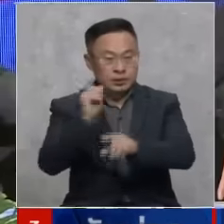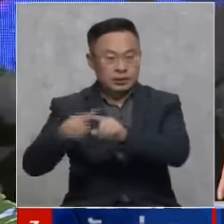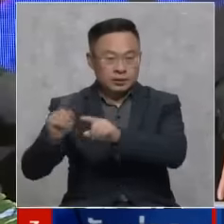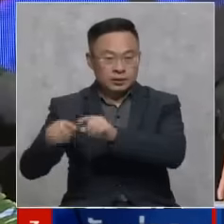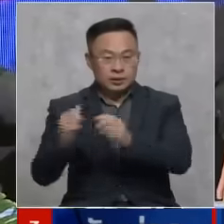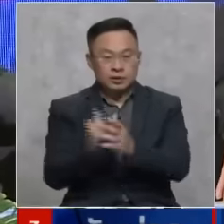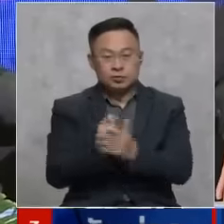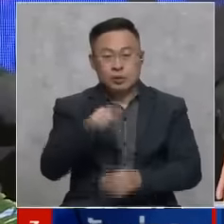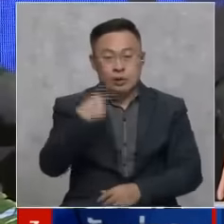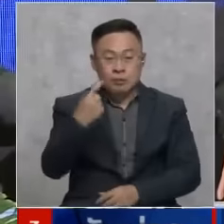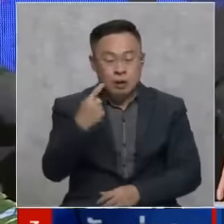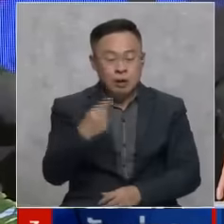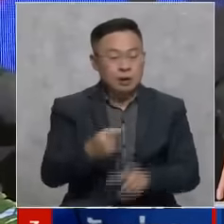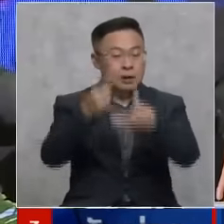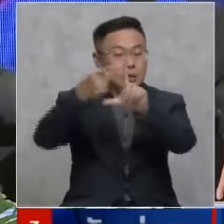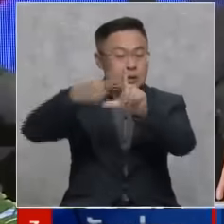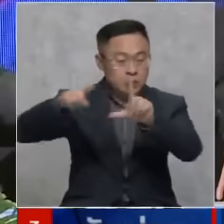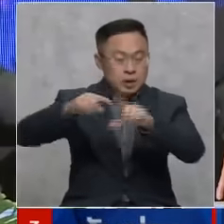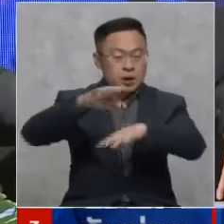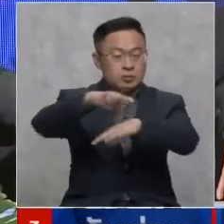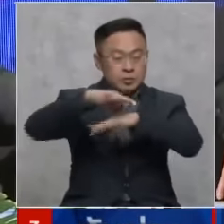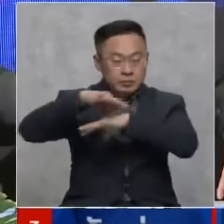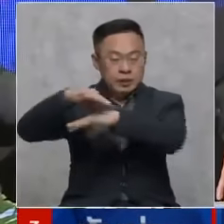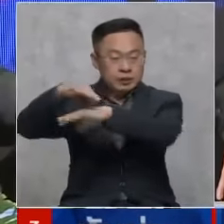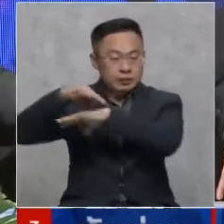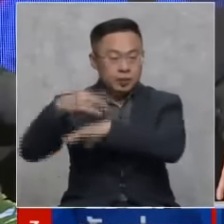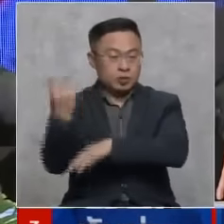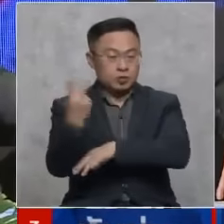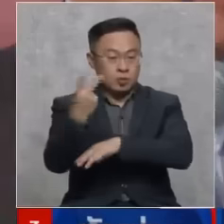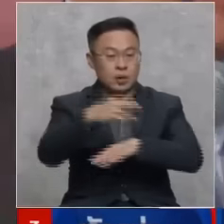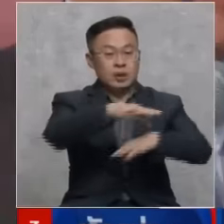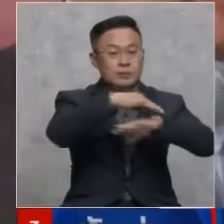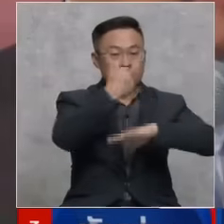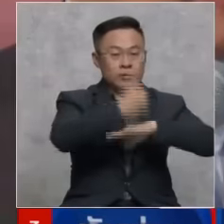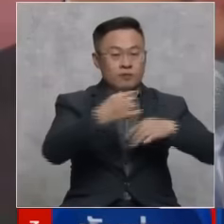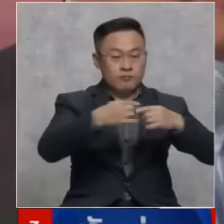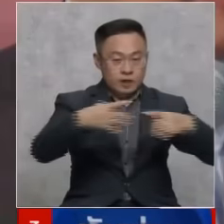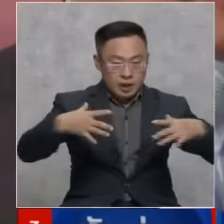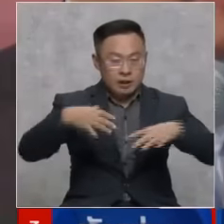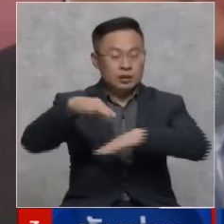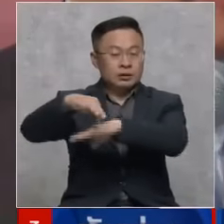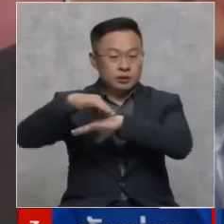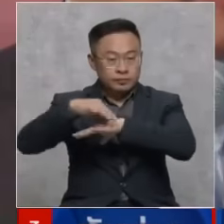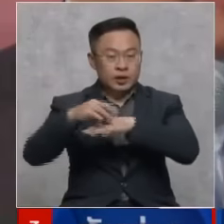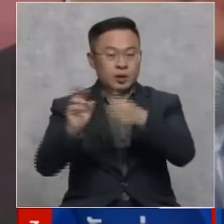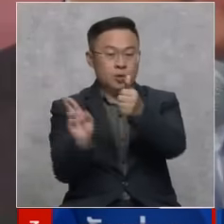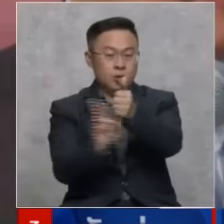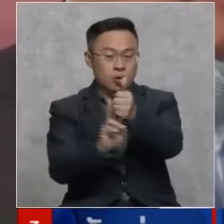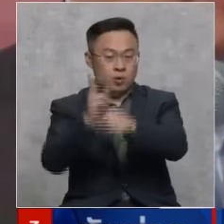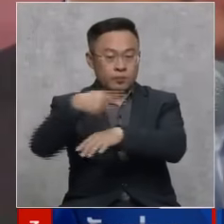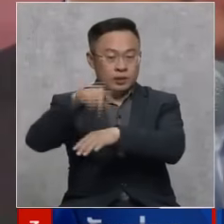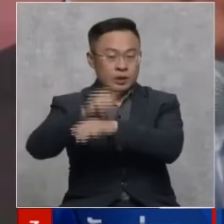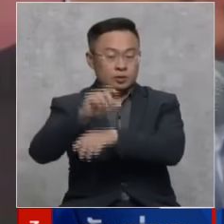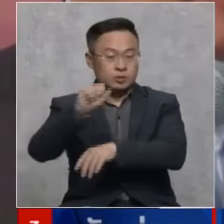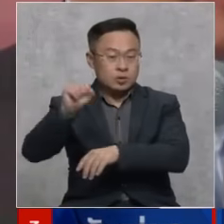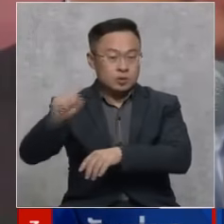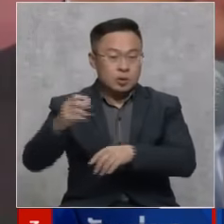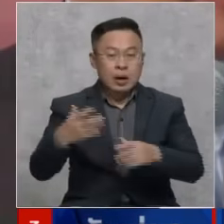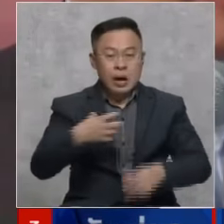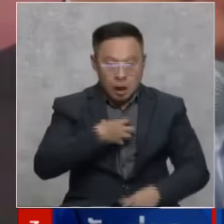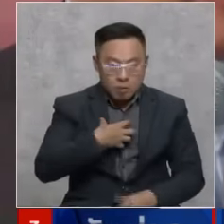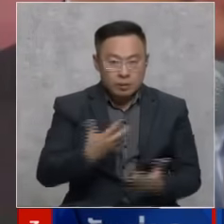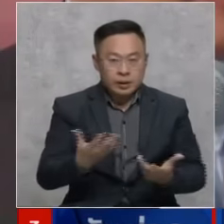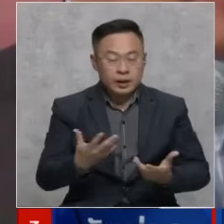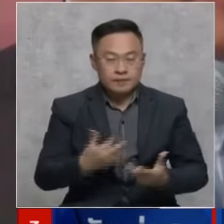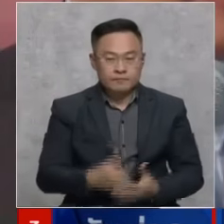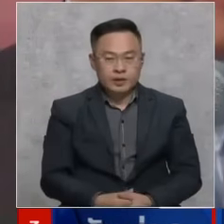นที่มีคนมองว่าก้าวไกลเนี่ยจะเอาทั้ง2ตำแหน่งเลยทั้งอะไรนะผู้นำฝ่ายค้านแล้วก็รองประธานสภาคนที่1ใช่ไหมคะอัน